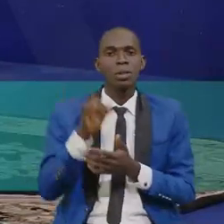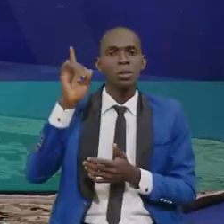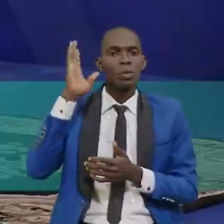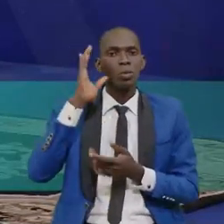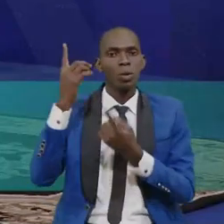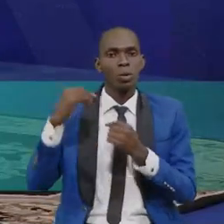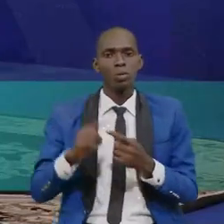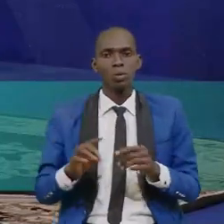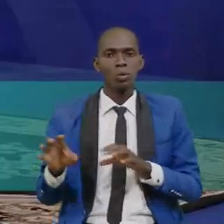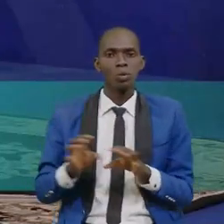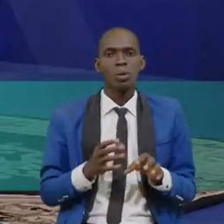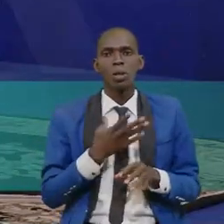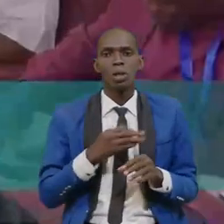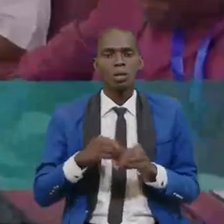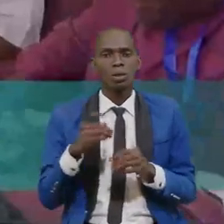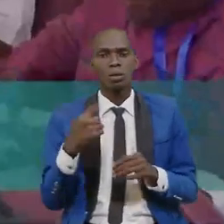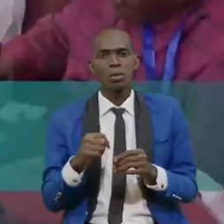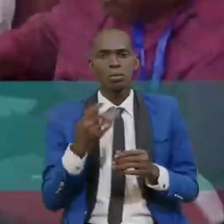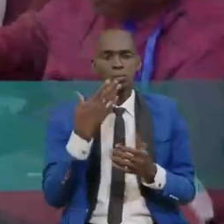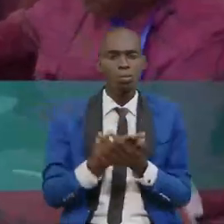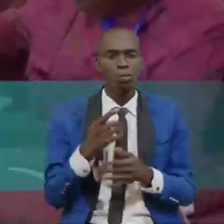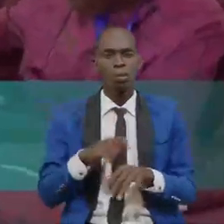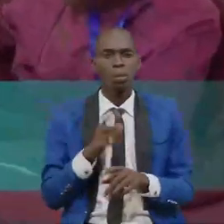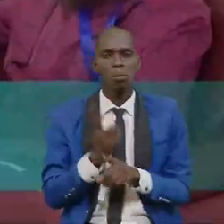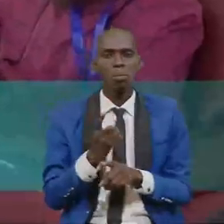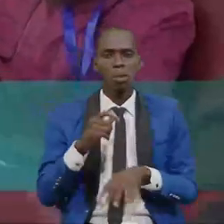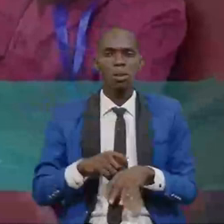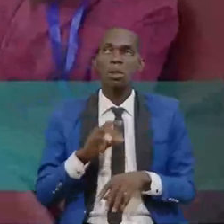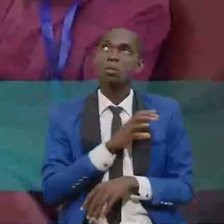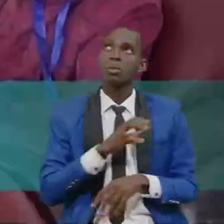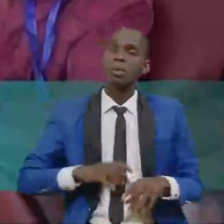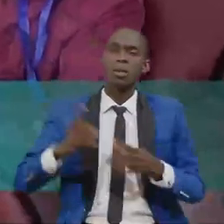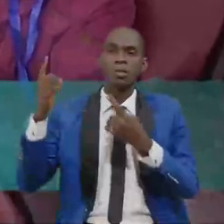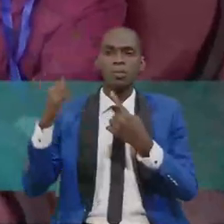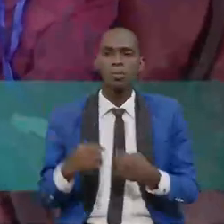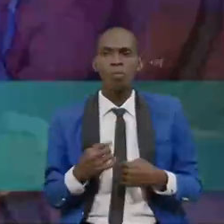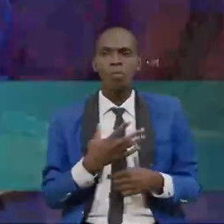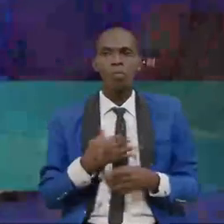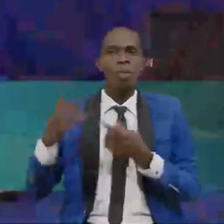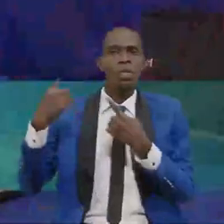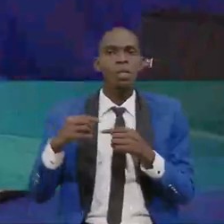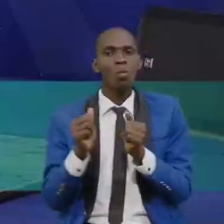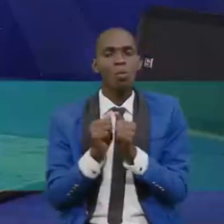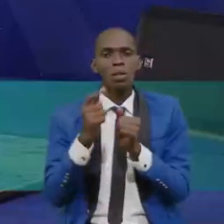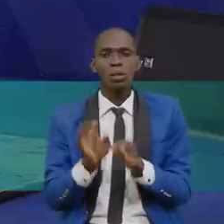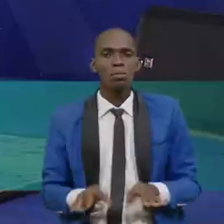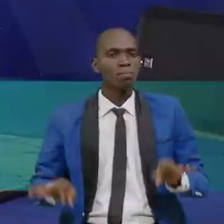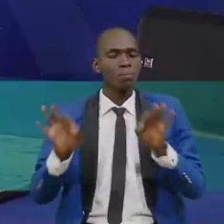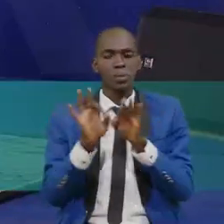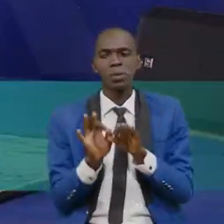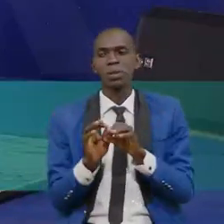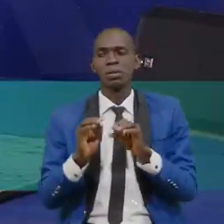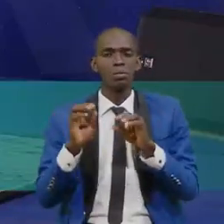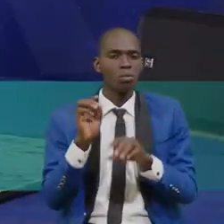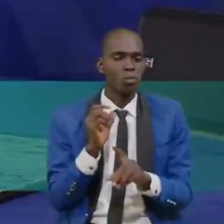Faire et en son temps, autant au moment approprié, il est venu et il est venu avec un message